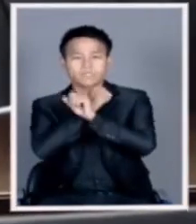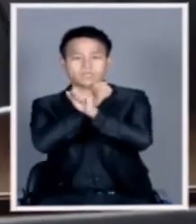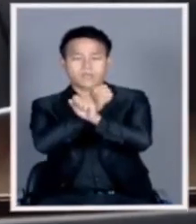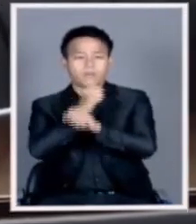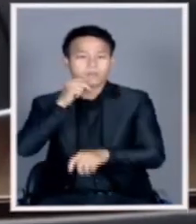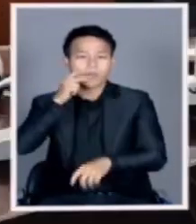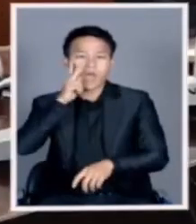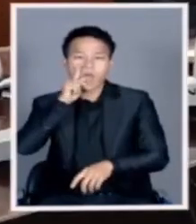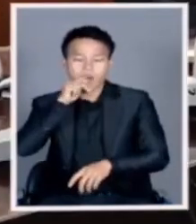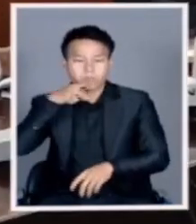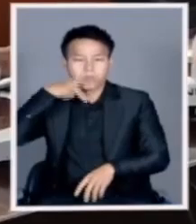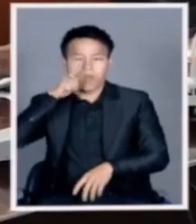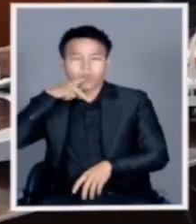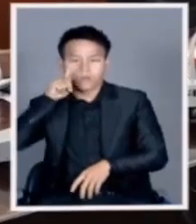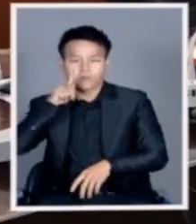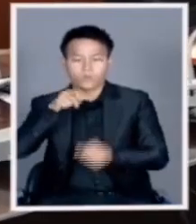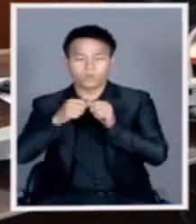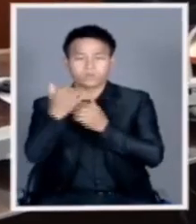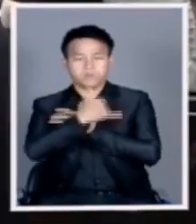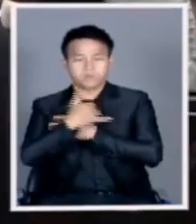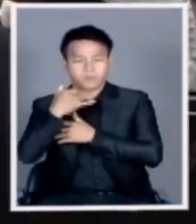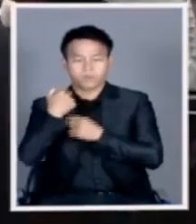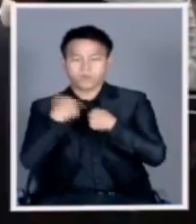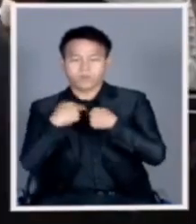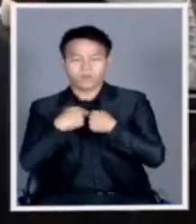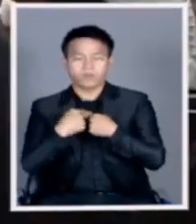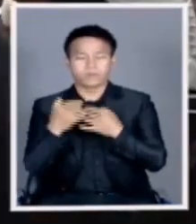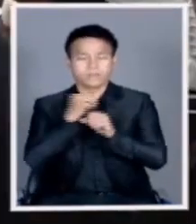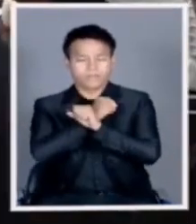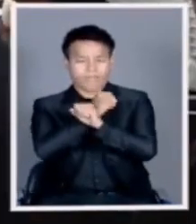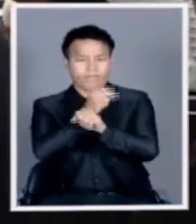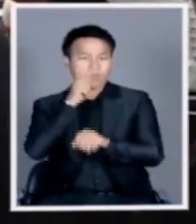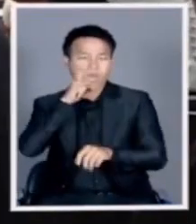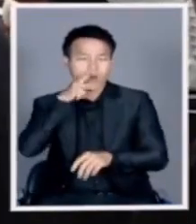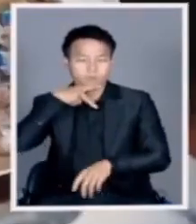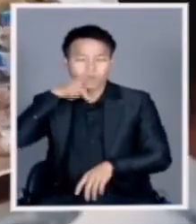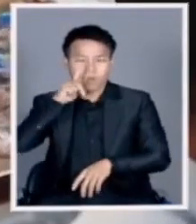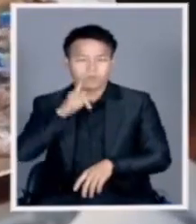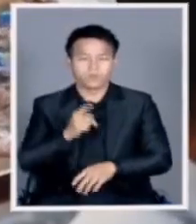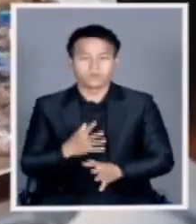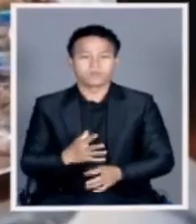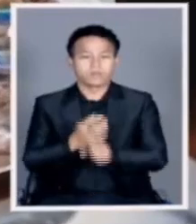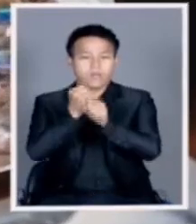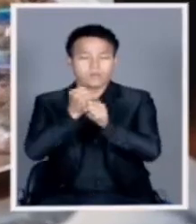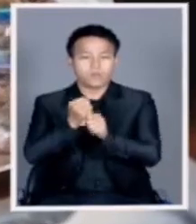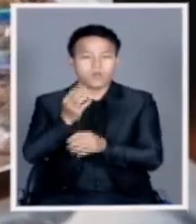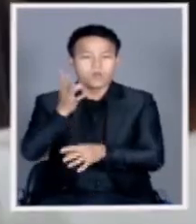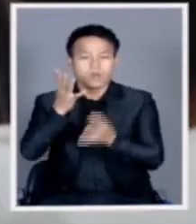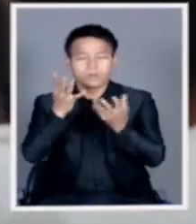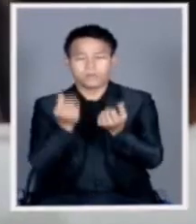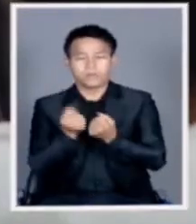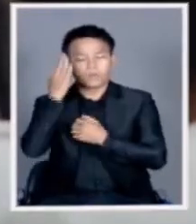ในสื่อสังคมออนไลน์และบทบาทของสื่อที่เป็นทางการในการต้านข่าวปลอมเพื่อสร้างความรับรู้และแลกเปลี่ยนบทเรียนซึ่งกัน